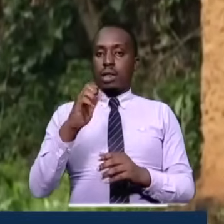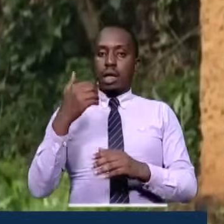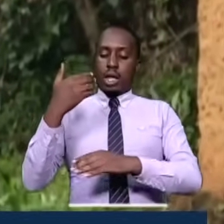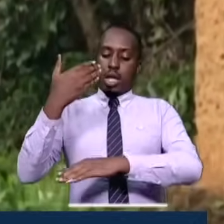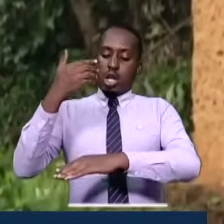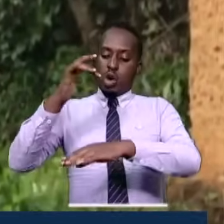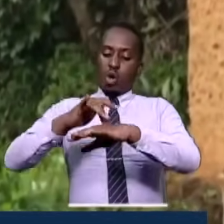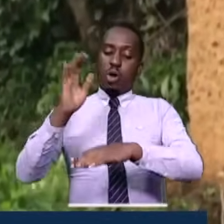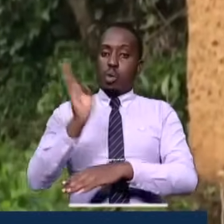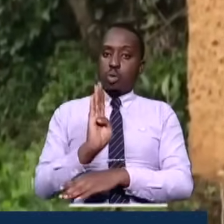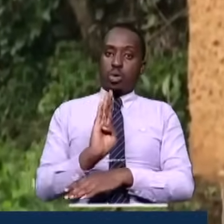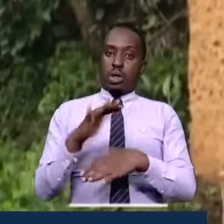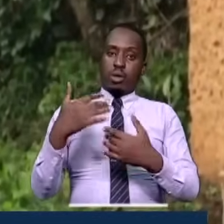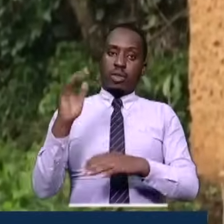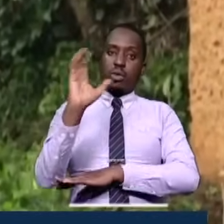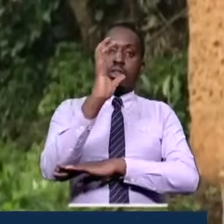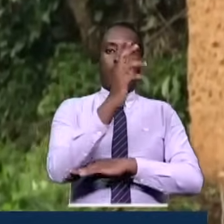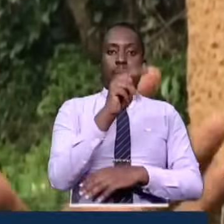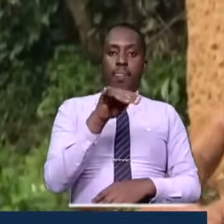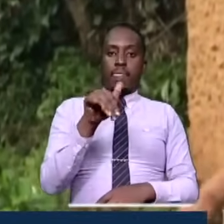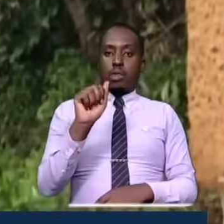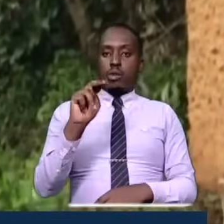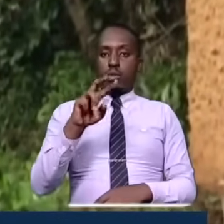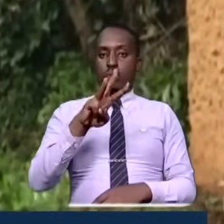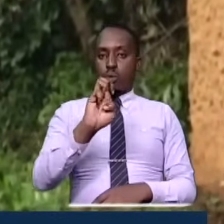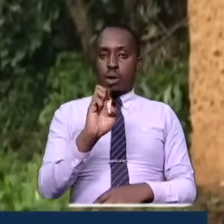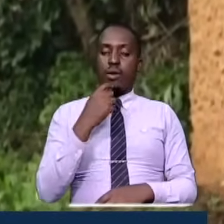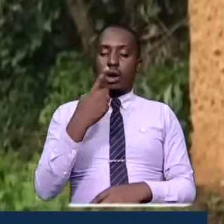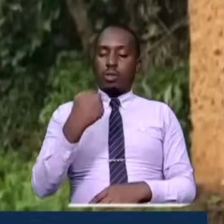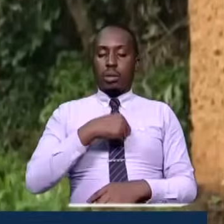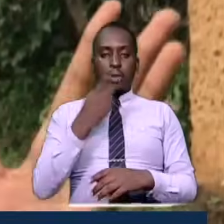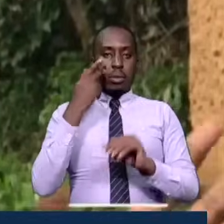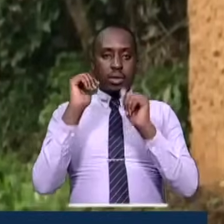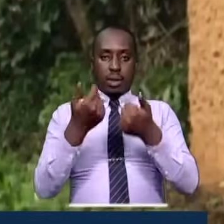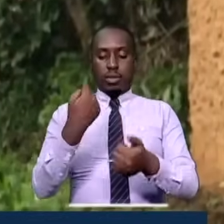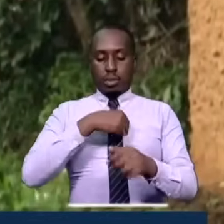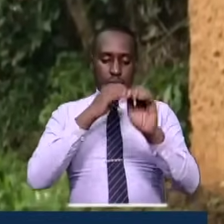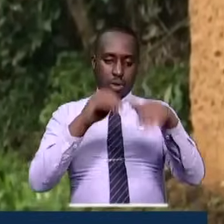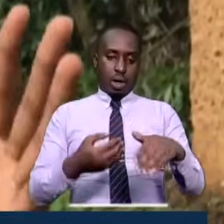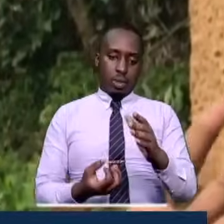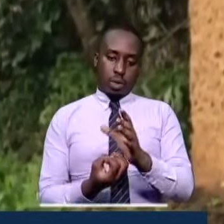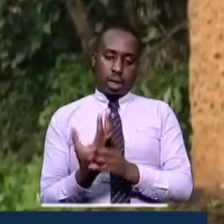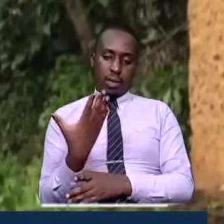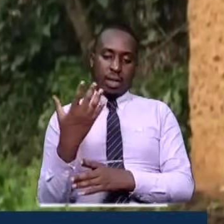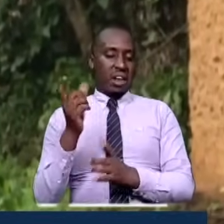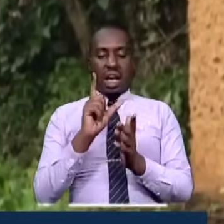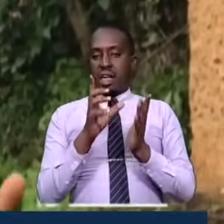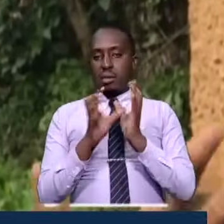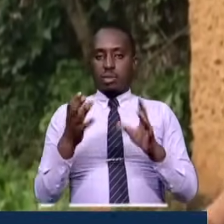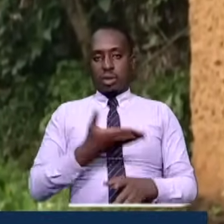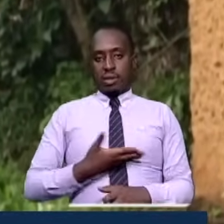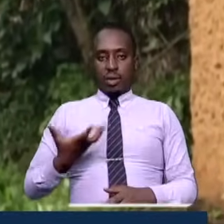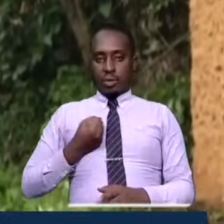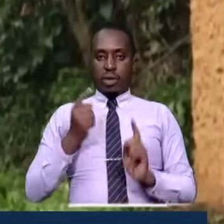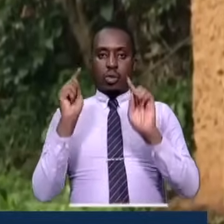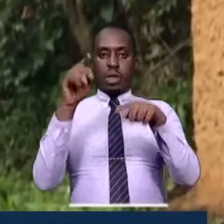kuri ishyamba rya Nyungwe baravuga bati twebwe tumeze neza turahinga tukeza ntanzara tukigira